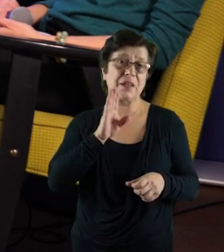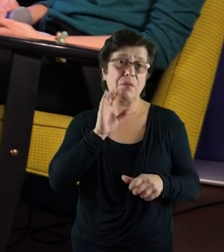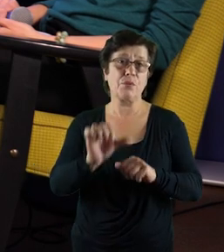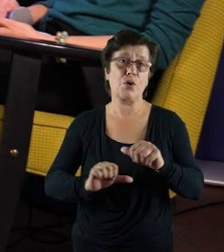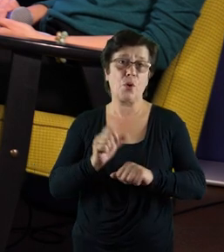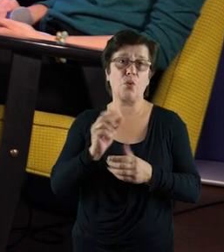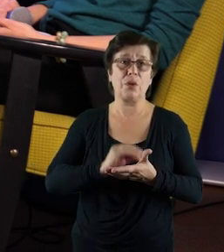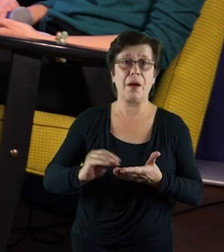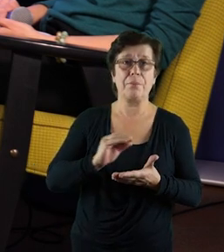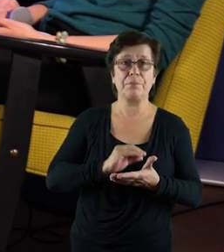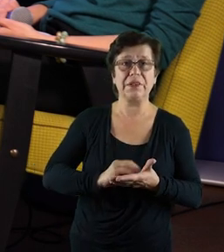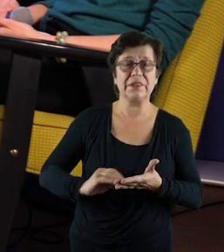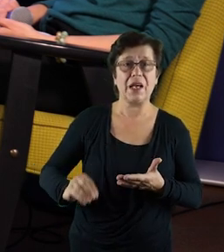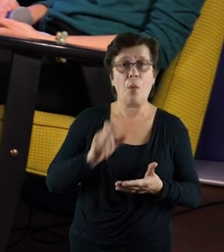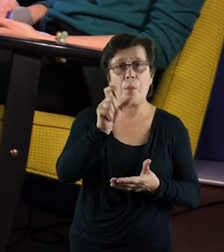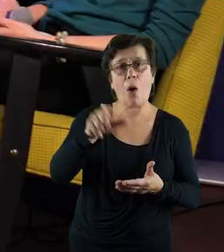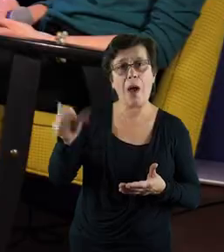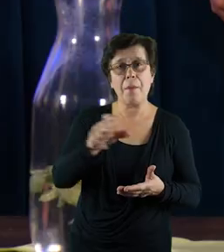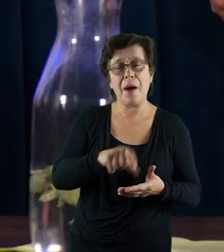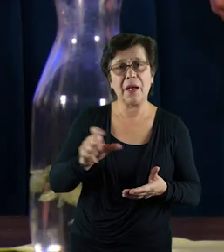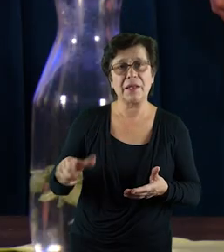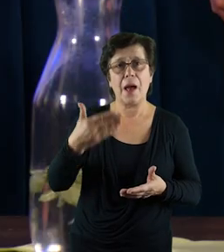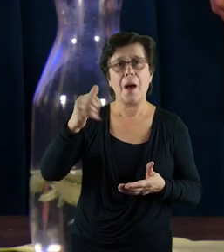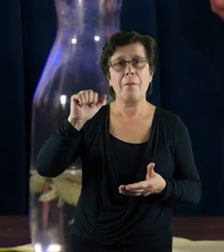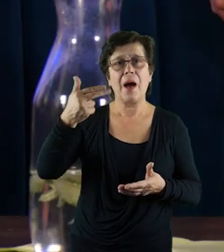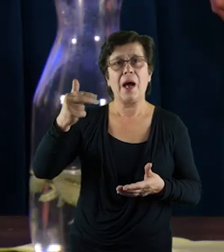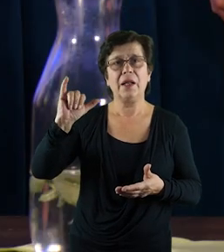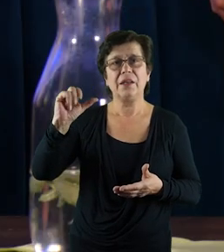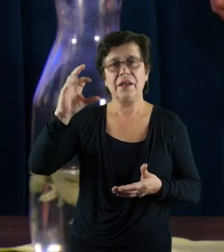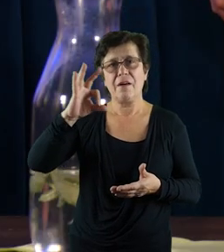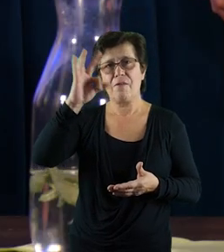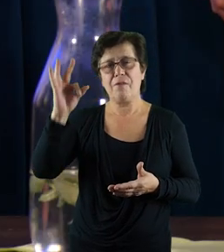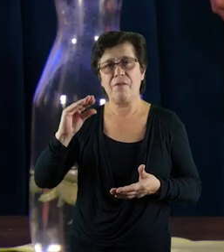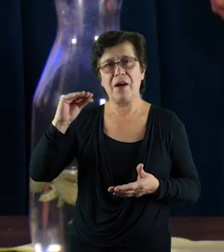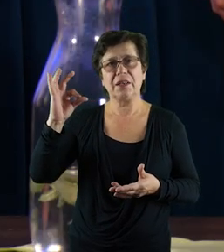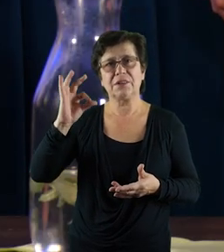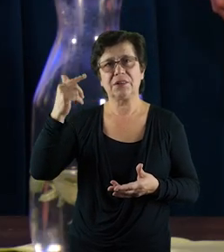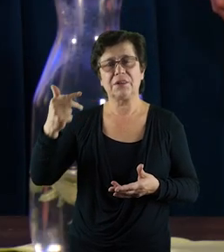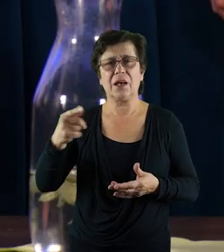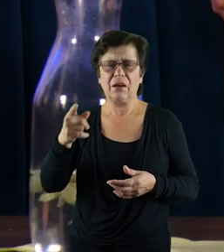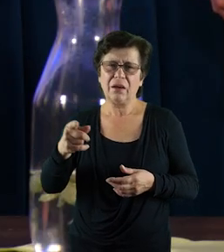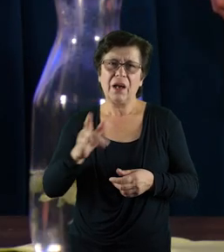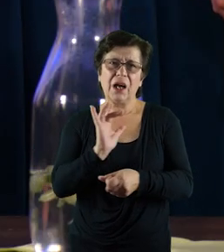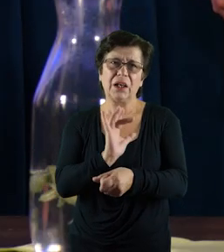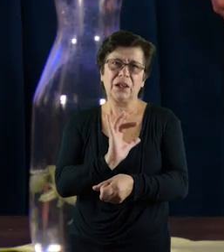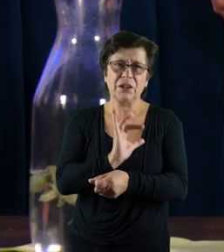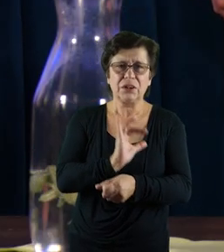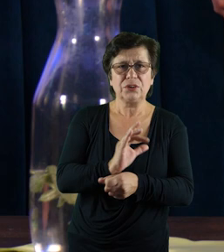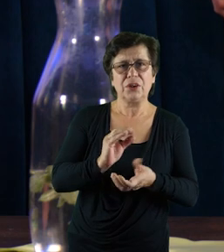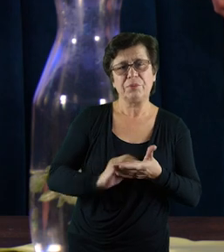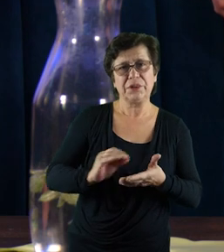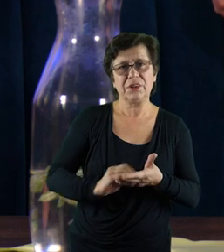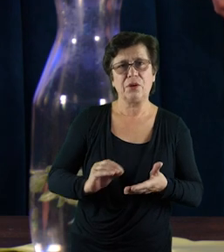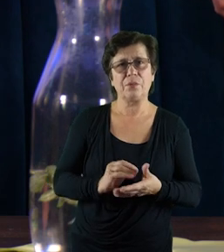taki poemat, manifest trochę, w którym bardzo krytycznie się, prawdę mówiąc, mnie nawet zdumiały te słowa, gdzie on